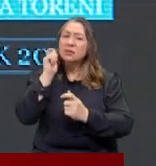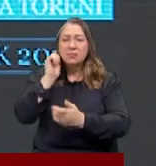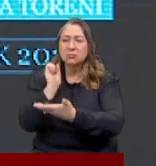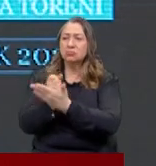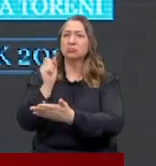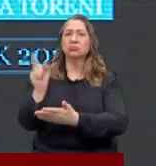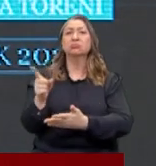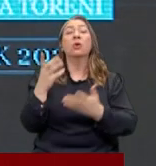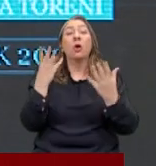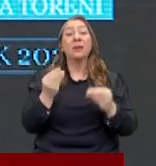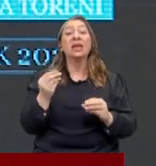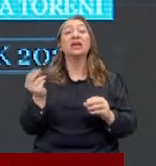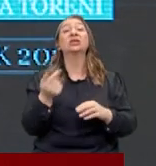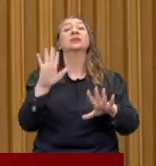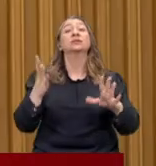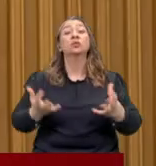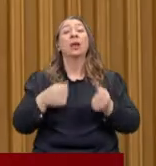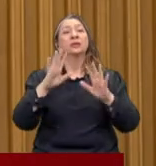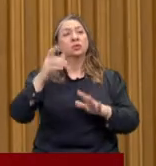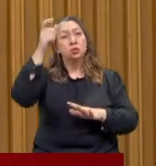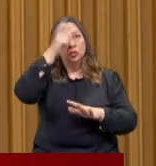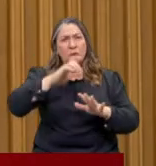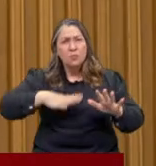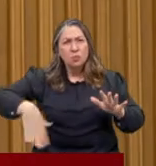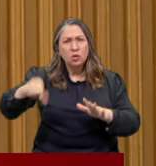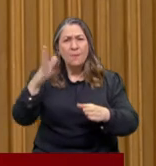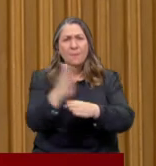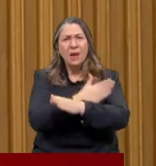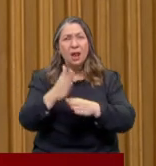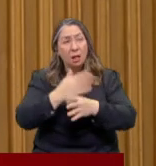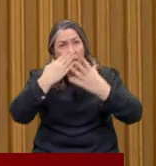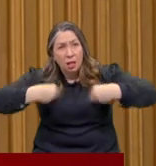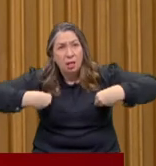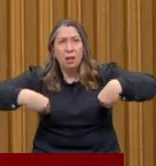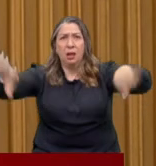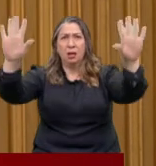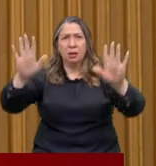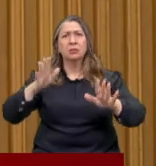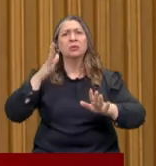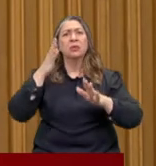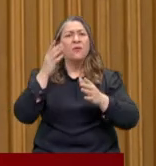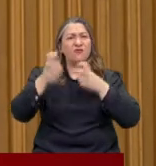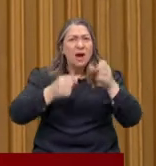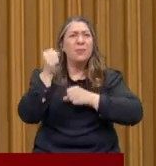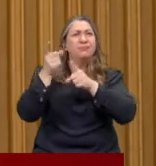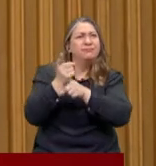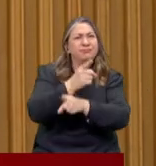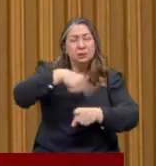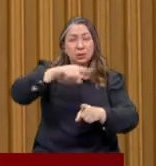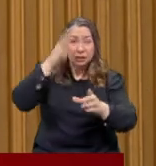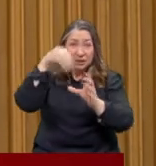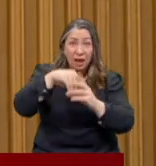almaktan kaçamazsın, kurtulamazsın. Türkiye'nin bütün mal varlıkları peşkeş çekiliyor, tank palet dahil olmak üzere.